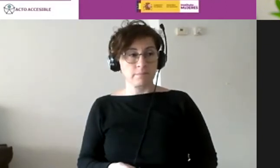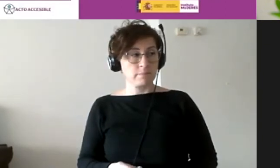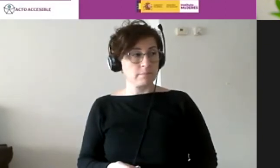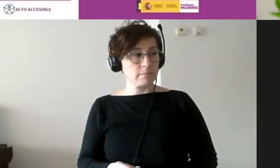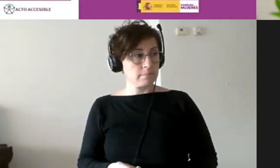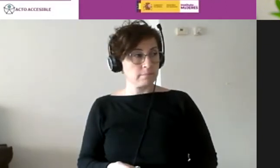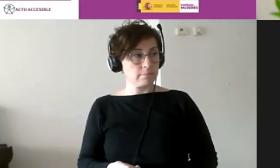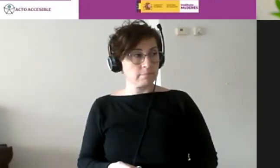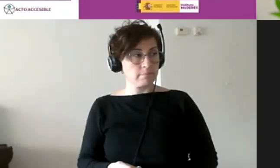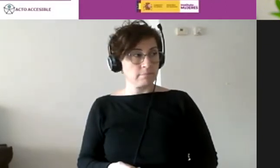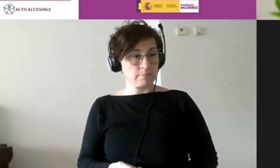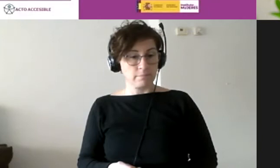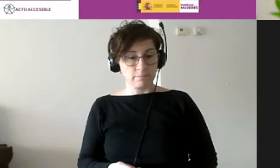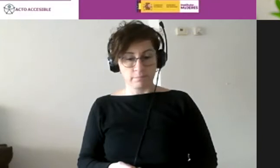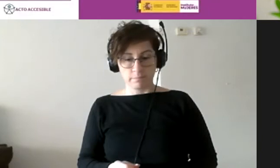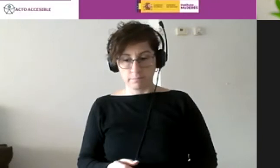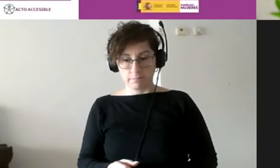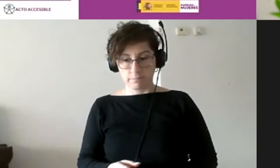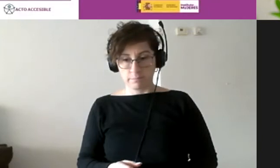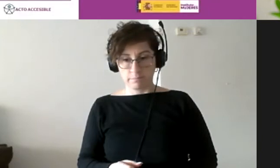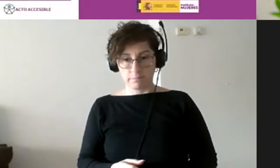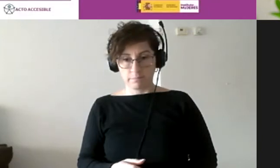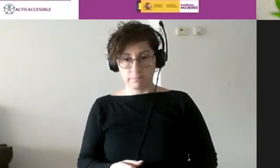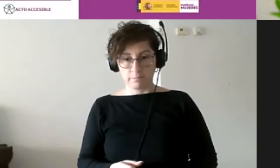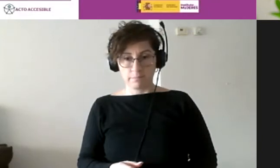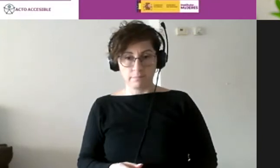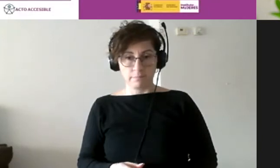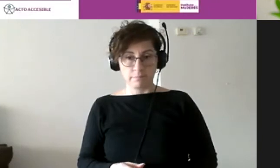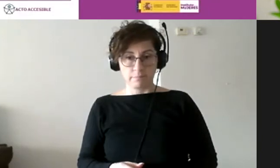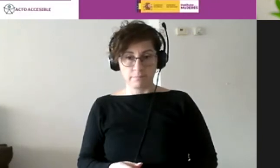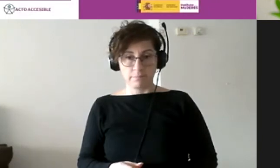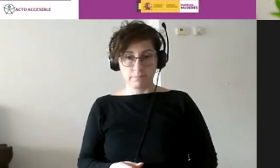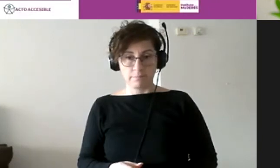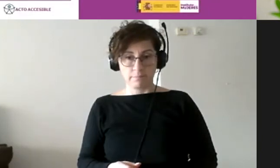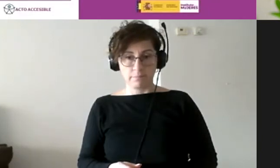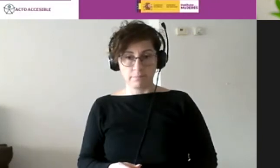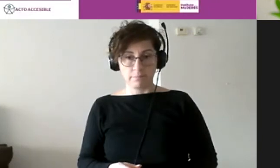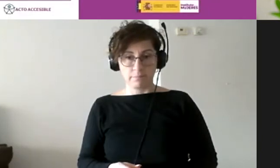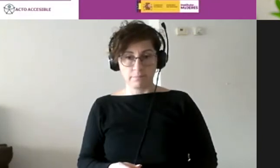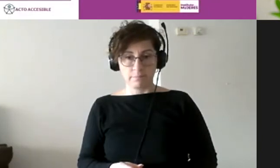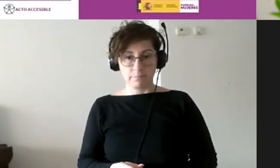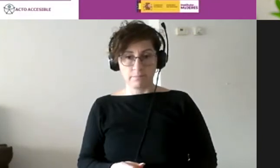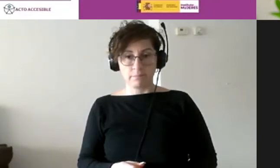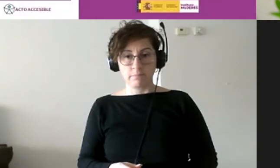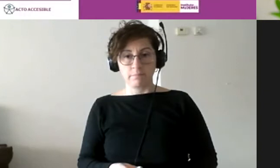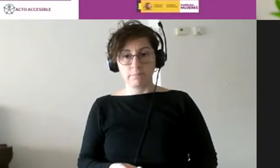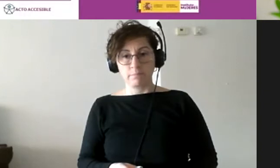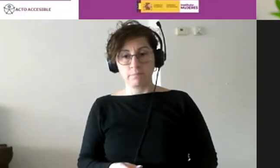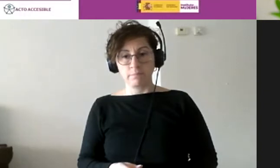выселили с Одесской области, с санаториев. Извините, Ангелина, нужно